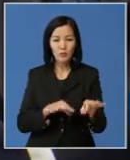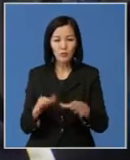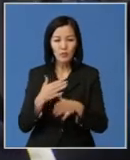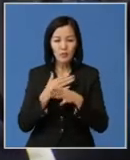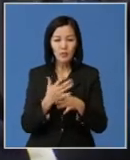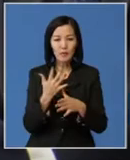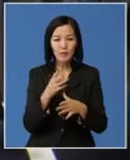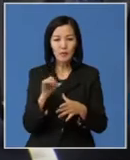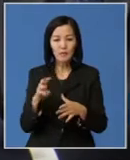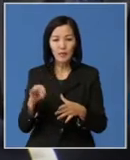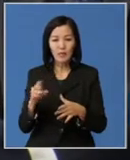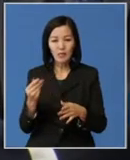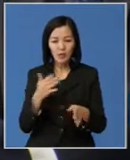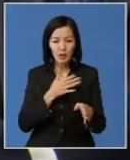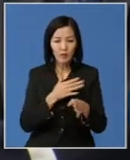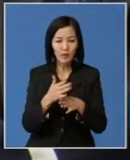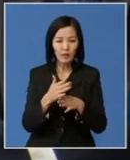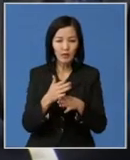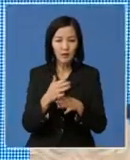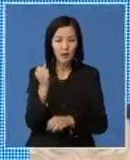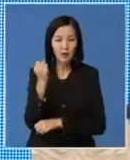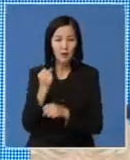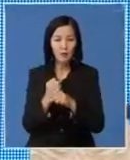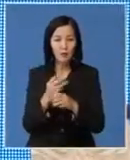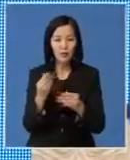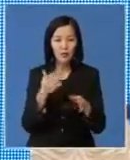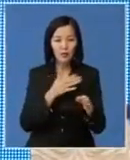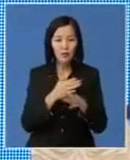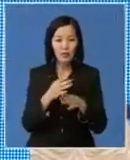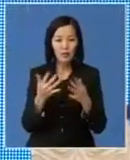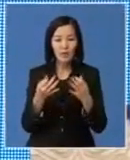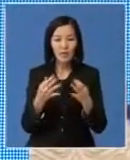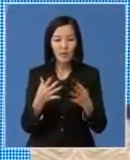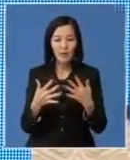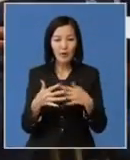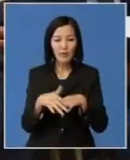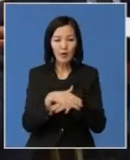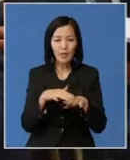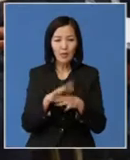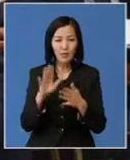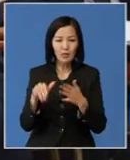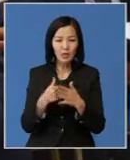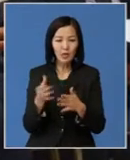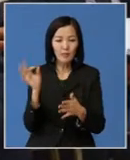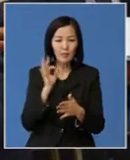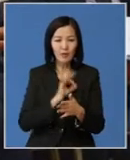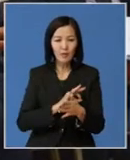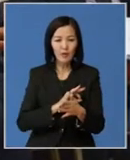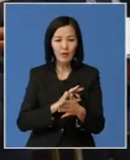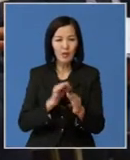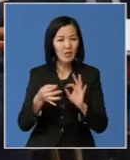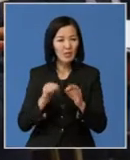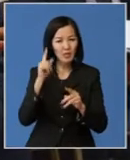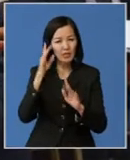миллиард теңге қорға аударылған. Жұмысшы топтан жарна түсіп жатқанымен қарапайым халықтың басым бөлігі жаңа жобаның тиімділігін